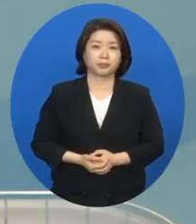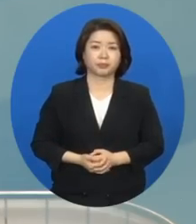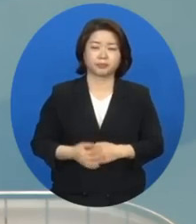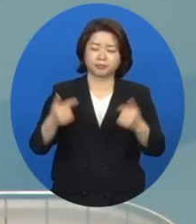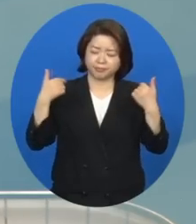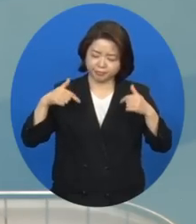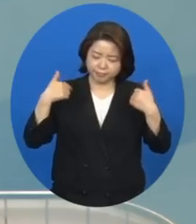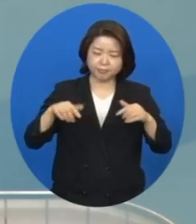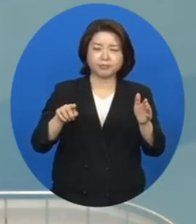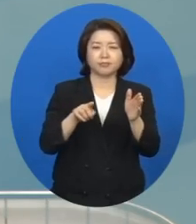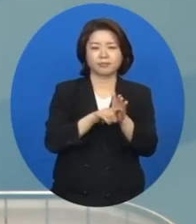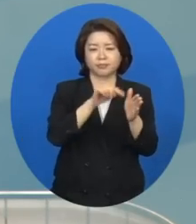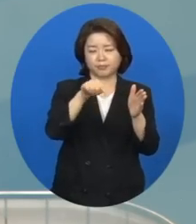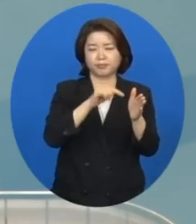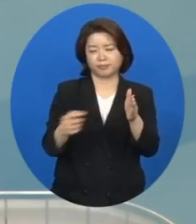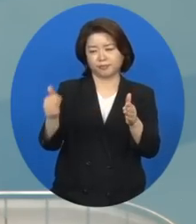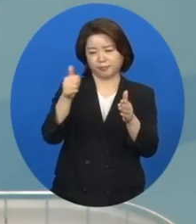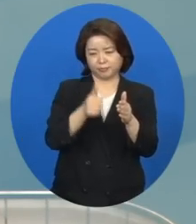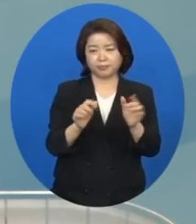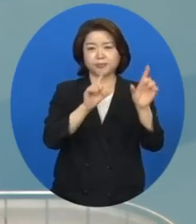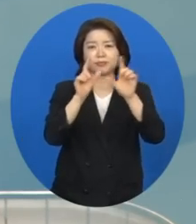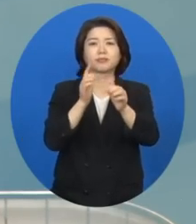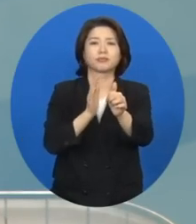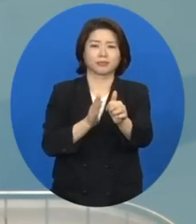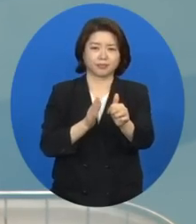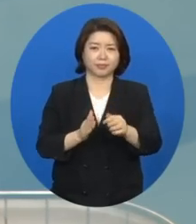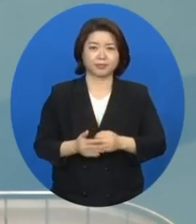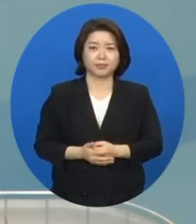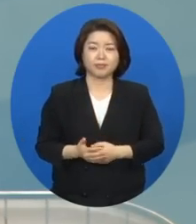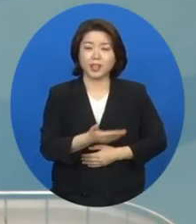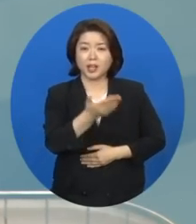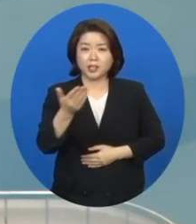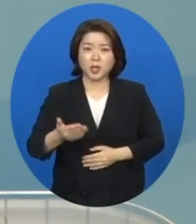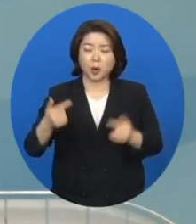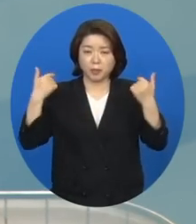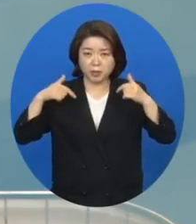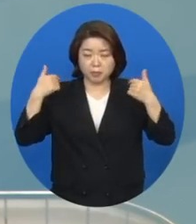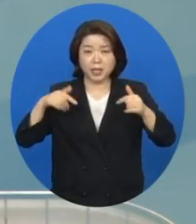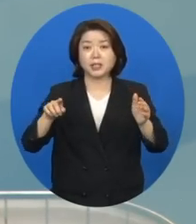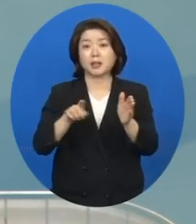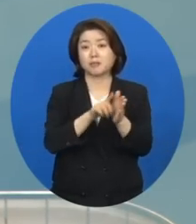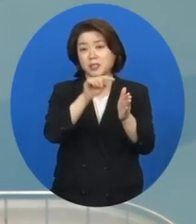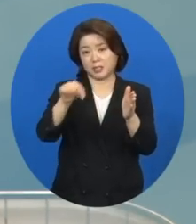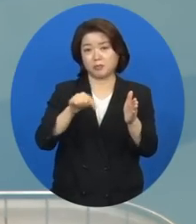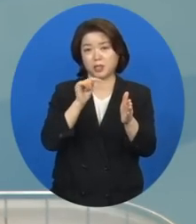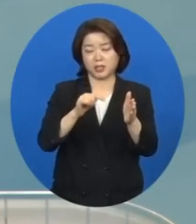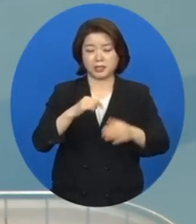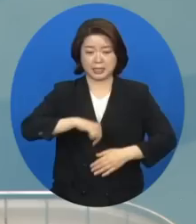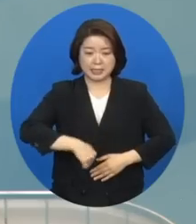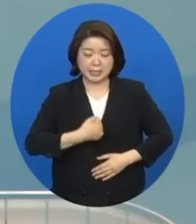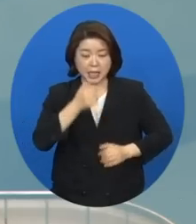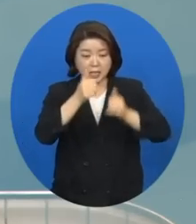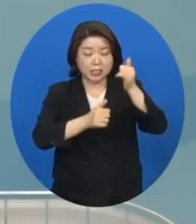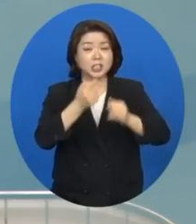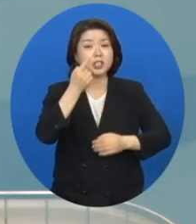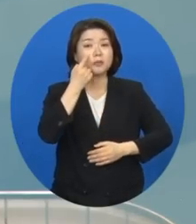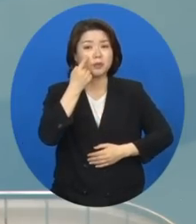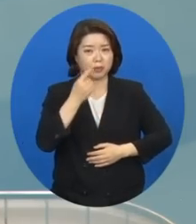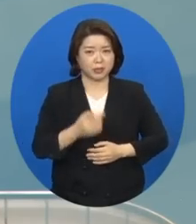날마다 믿음 안에 거하십시오. 여러분이 날마다 믿음 안에서 자신을 시험해